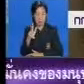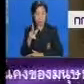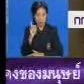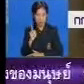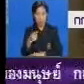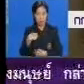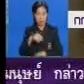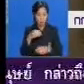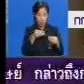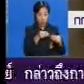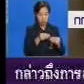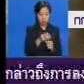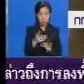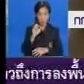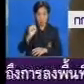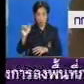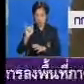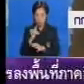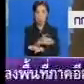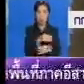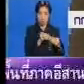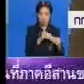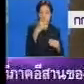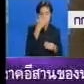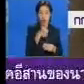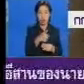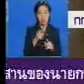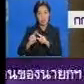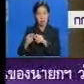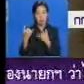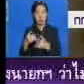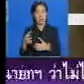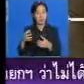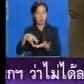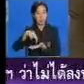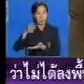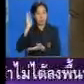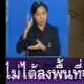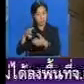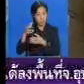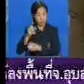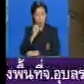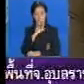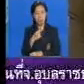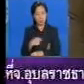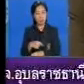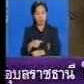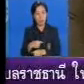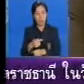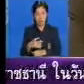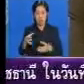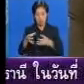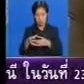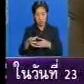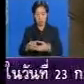ในขณะที่เป็นส.ส.นายแพทย์บุรณะสมุทรักษ์โฆษกพรรคประชาธิปัตย์ยืนยันว่าพรรคพร้อมให้ความร่วมมือและชี้แจงข้อมูลข้อเท็จจ